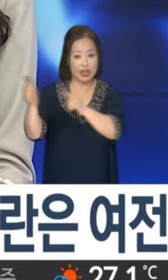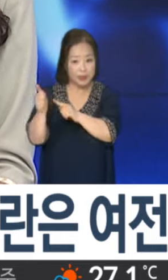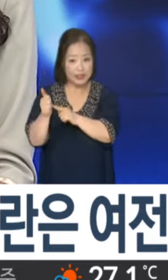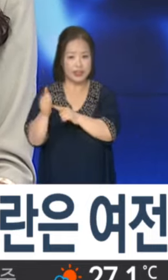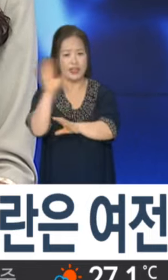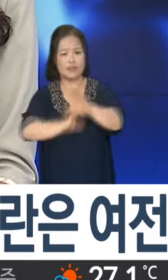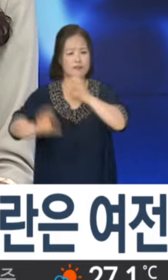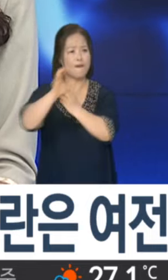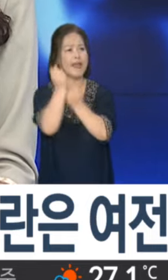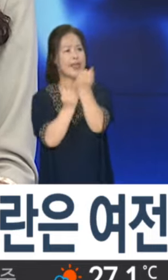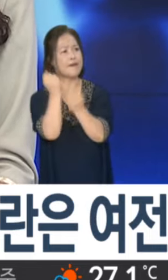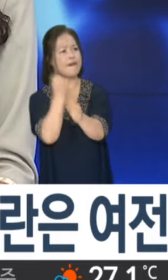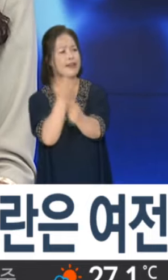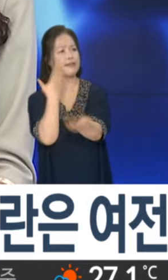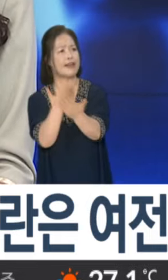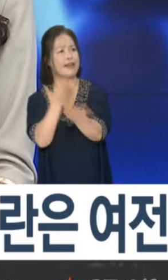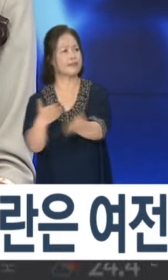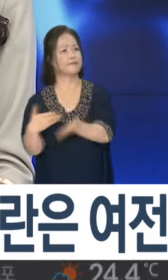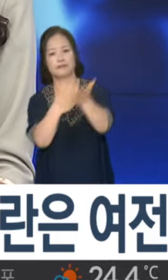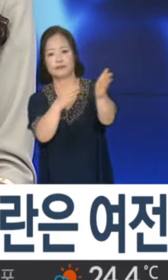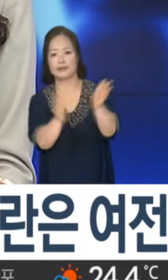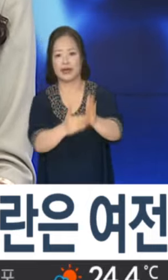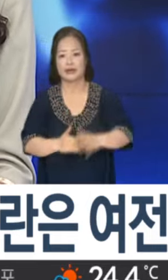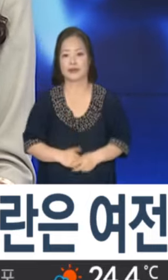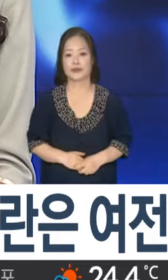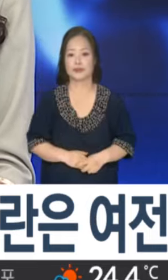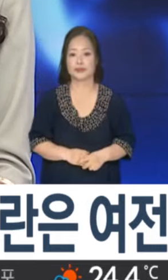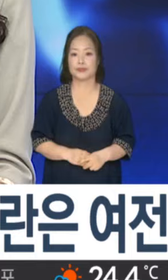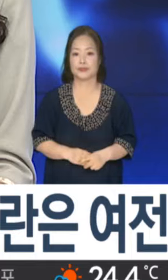해명을 요구하며 반발했습니다 김예린